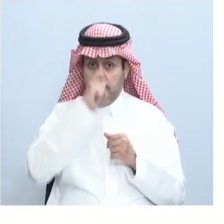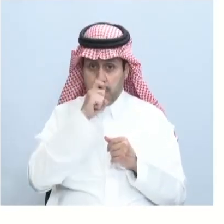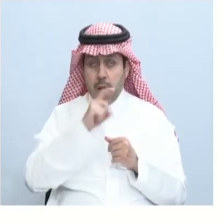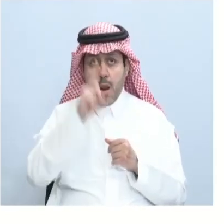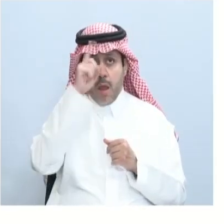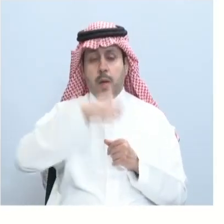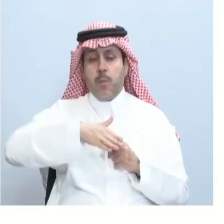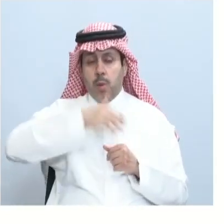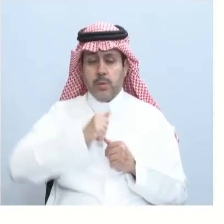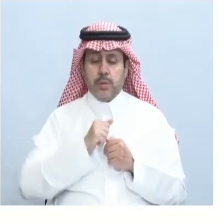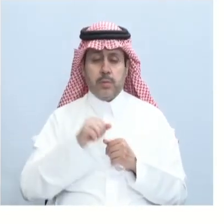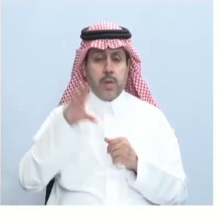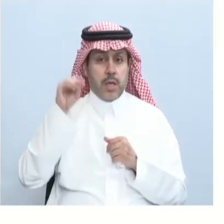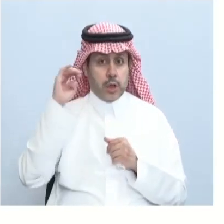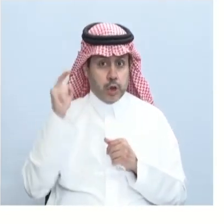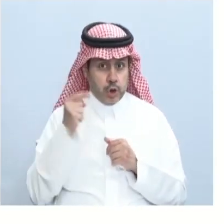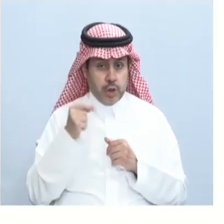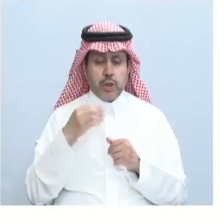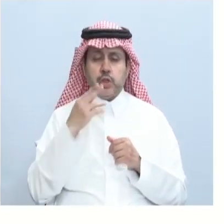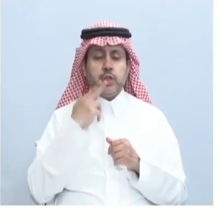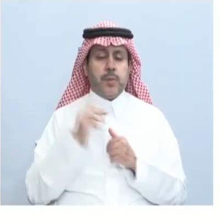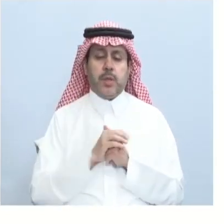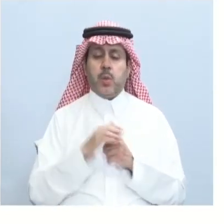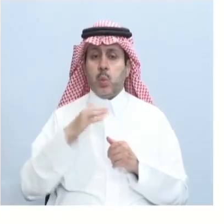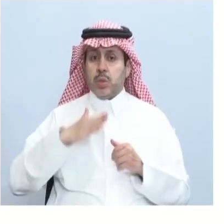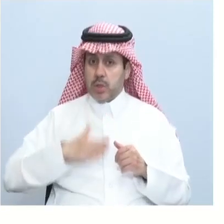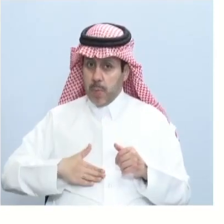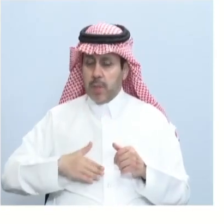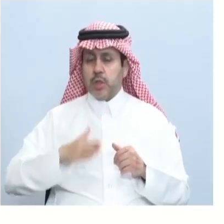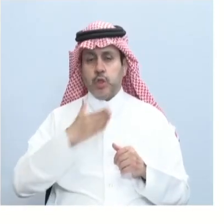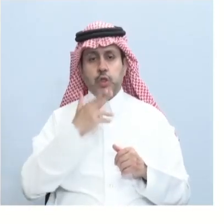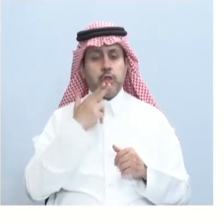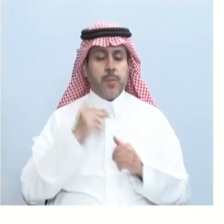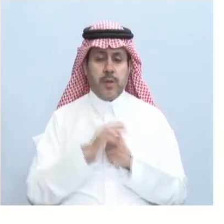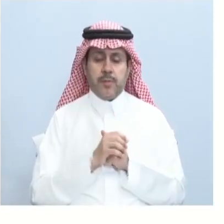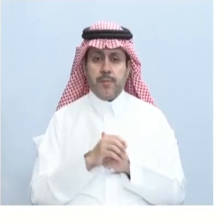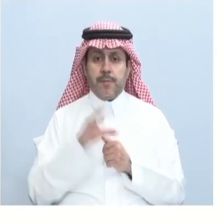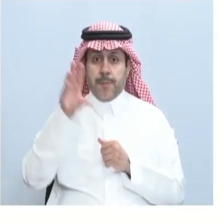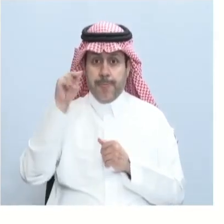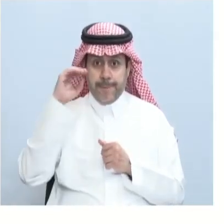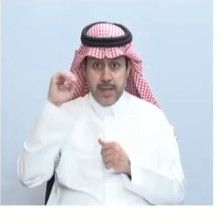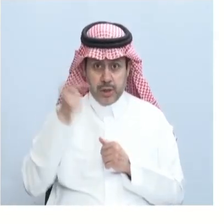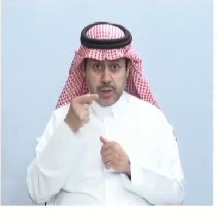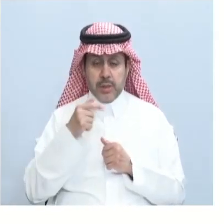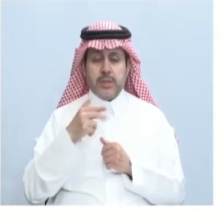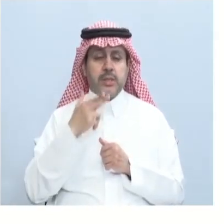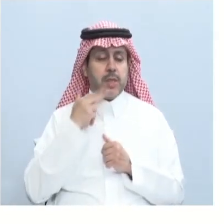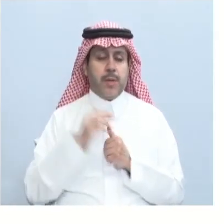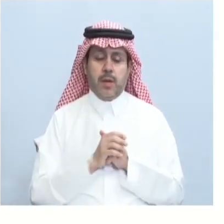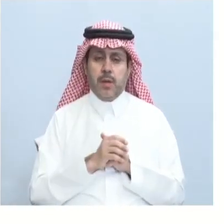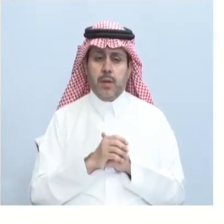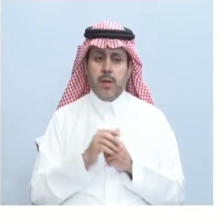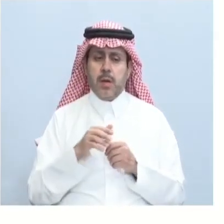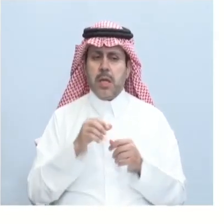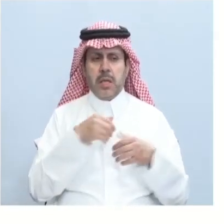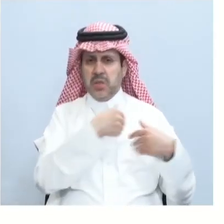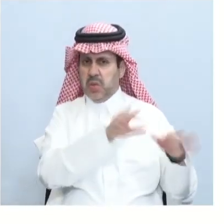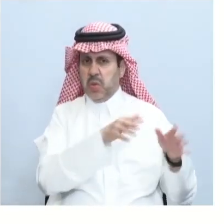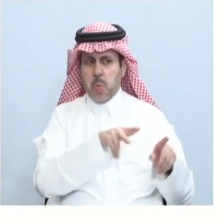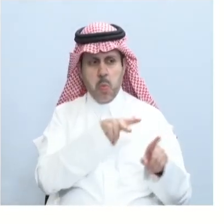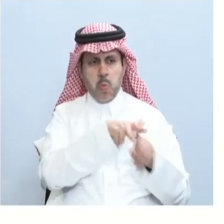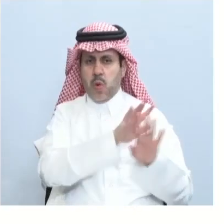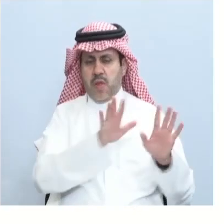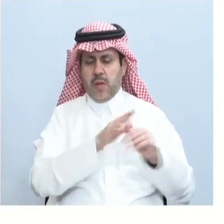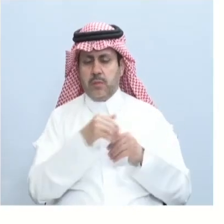والصفح الجميل والصبر الجميل فالهجر الجميل هجر بلا اذى